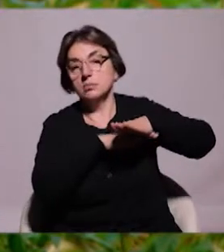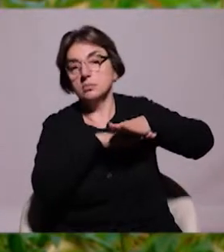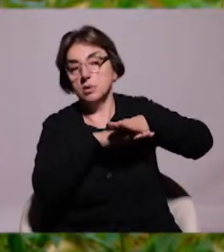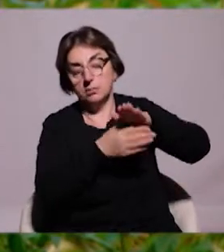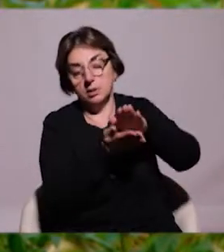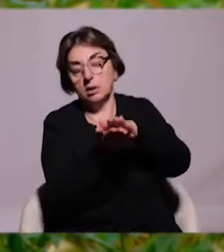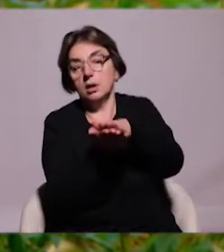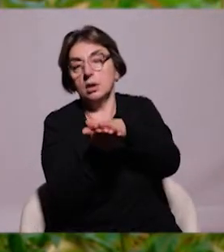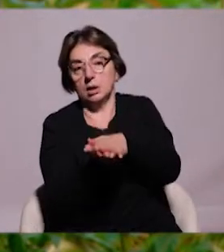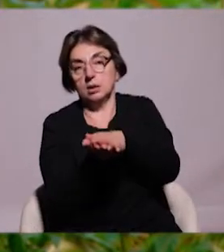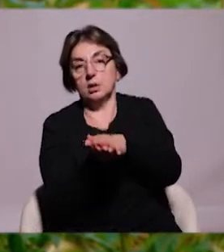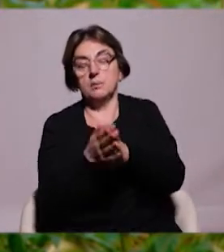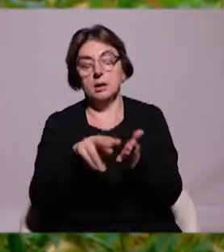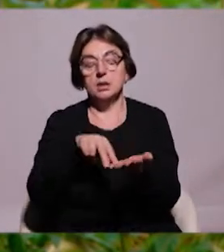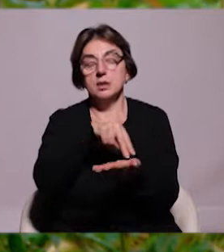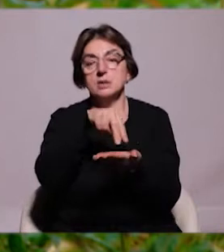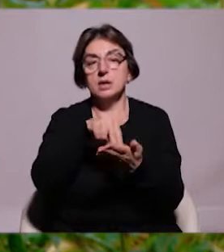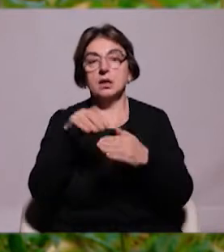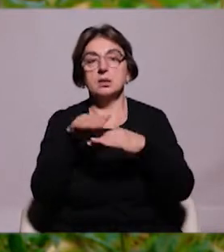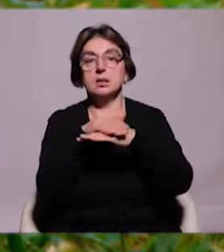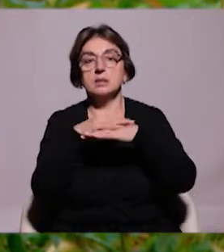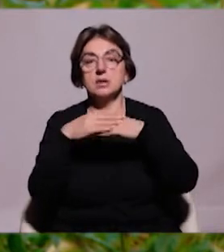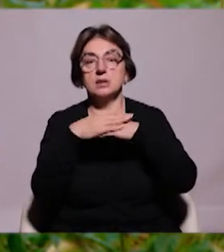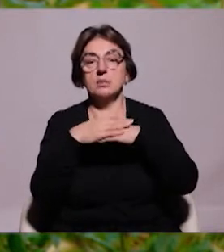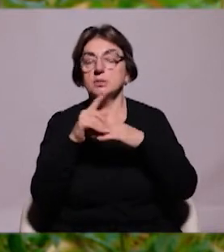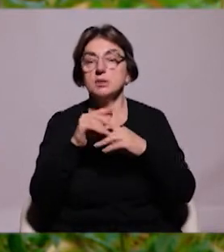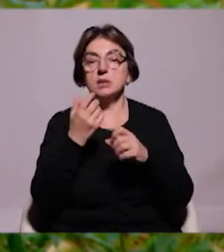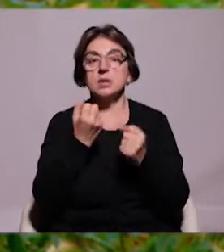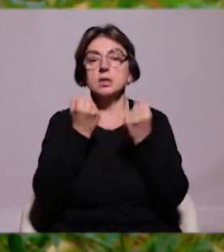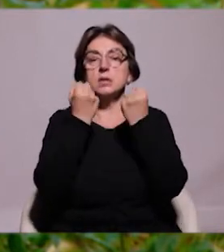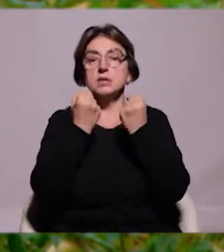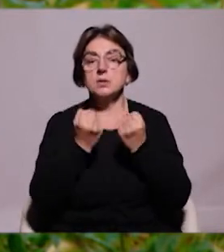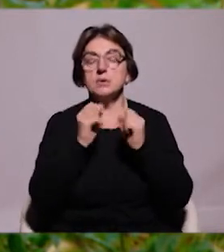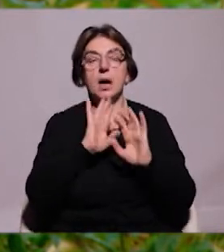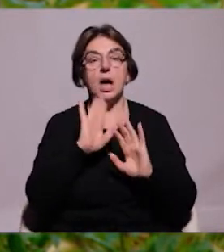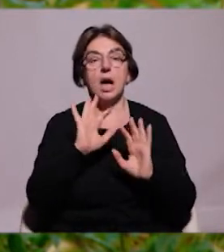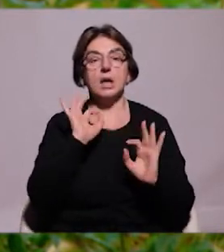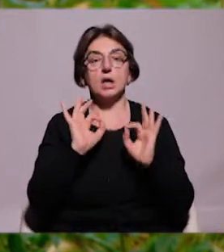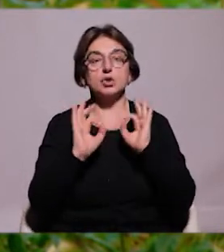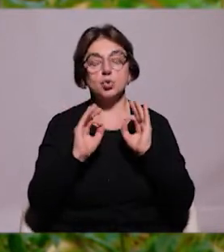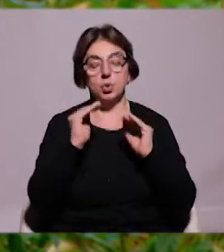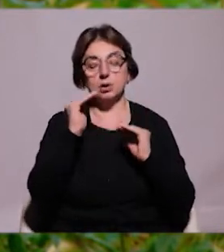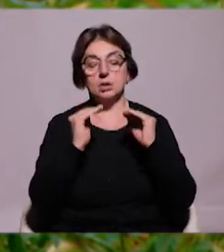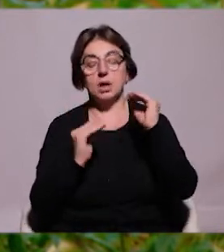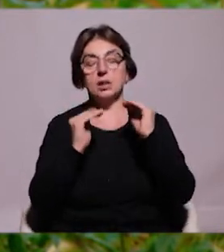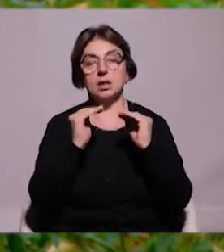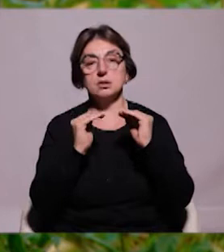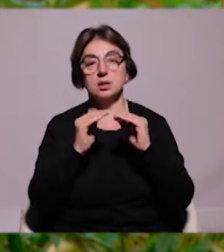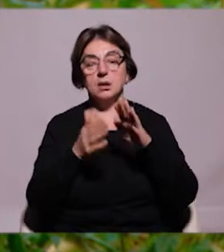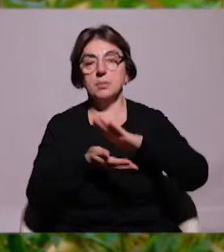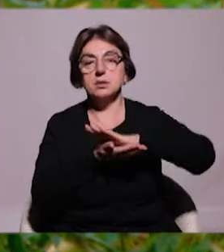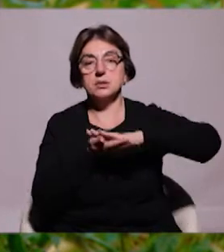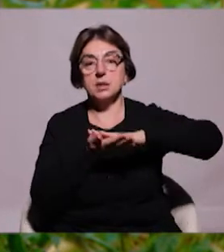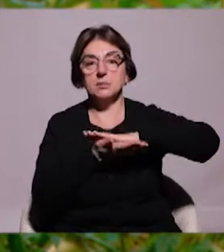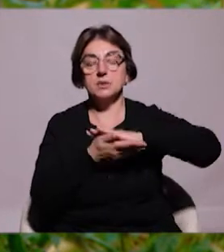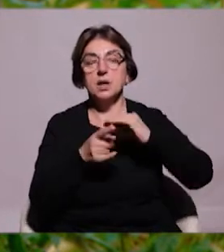ეხება საყრდენ ზედაპირს, რაც იწვევს სიმძიმის არათანაბარ განაწილებას ტერფზე.